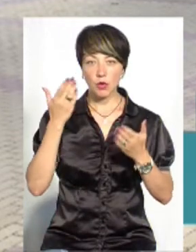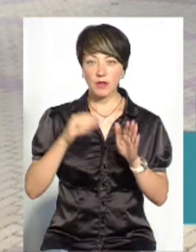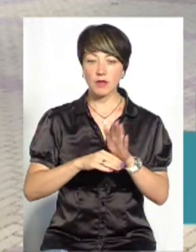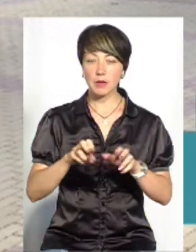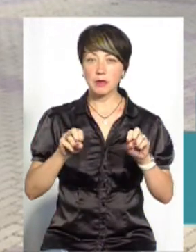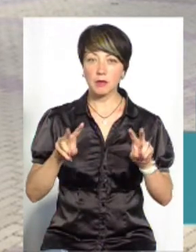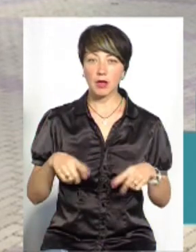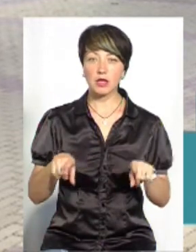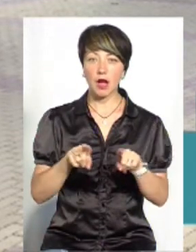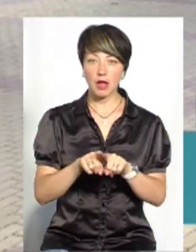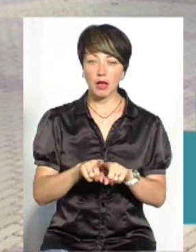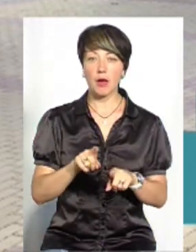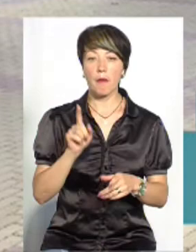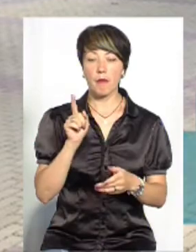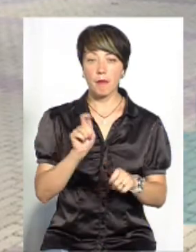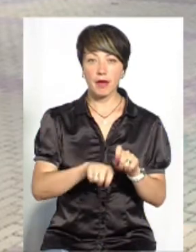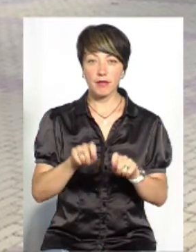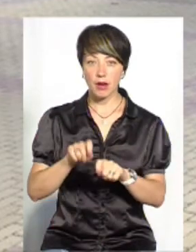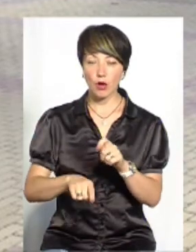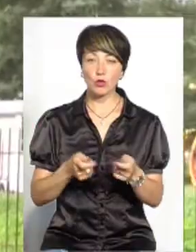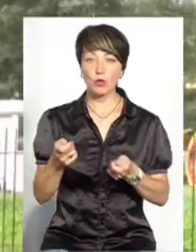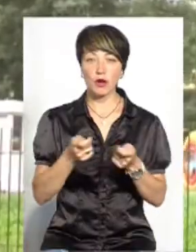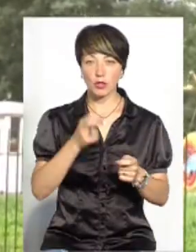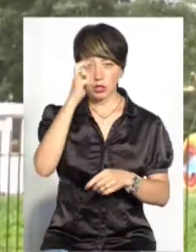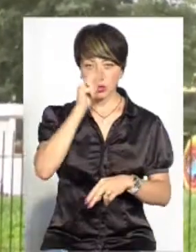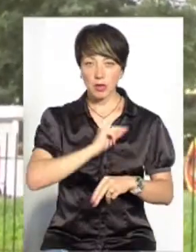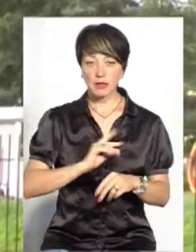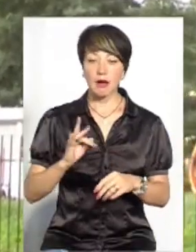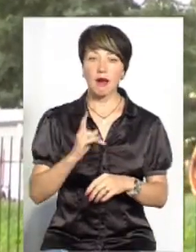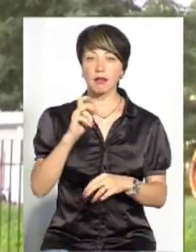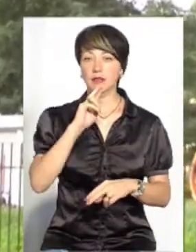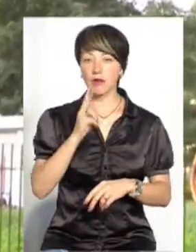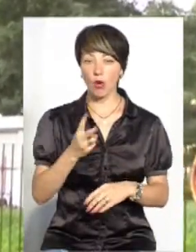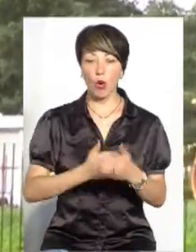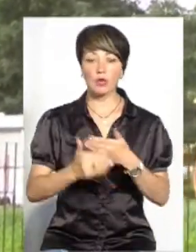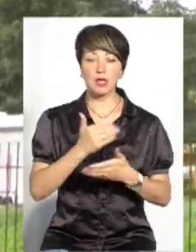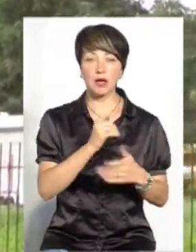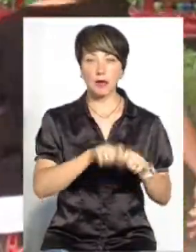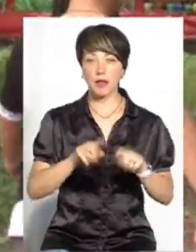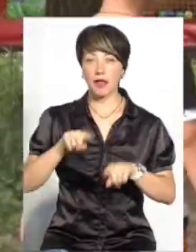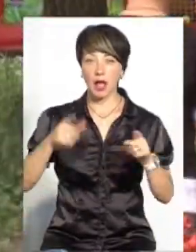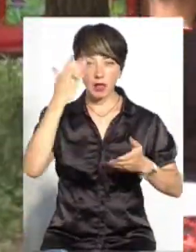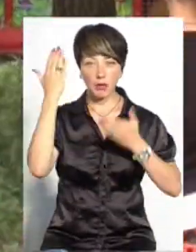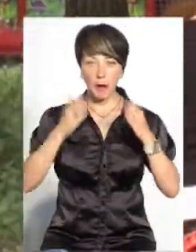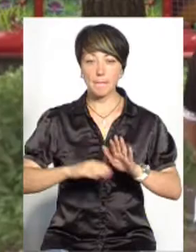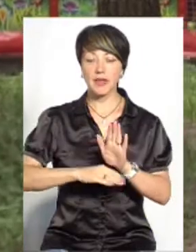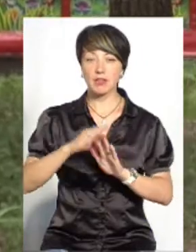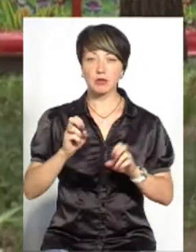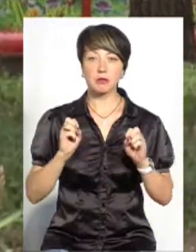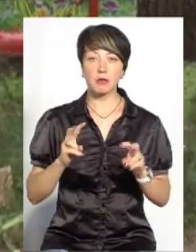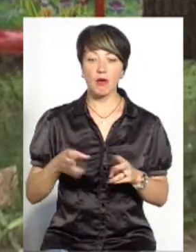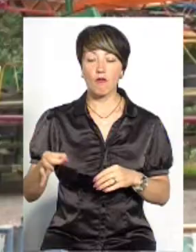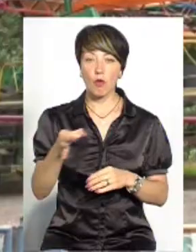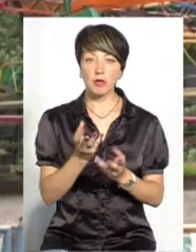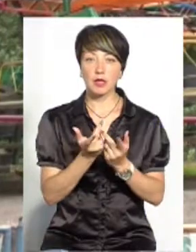такі суб'єкти господарювання перевіряються управлінням Держпраці раз в два роки. За його словами, в останню перевірку деяких атракціонів підвищеної небезпеки, яких в